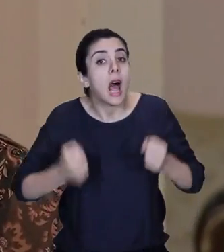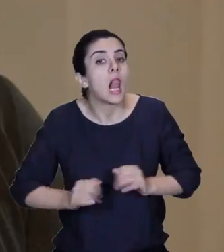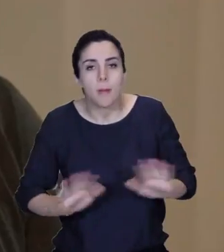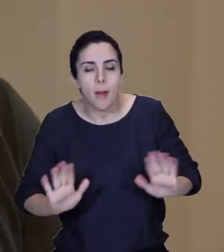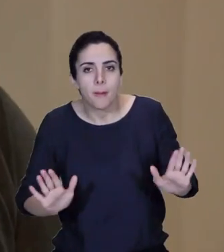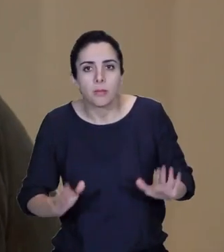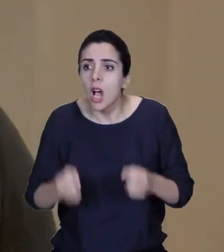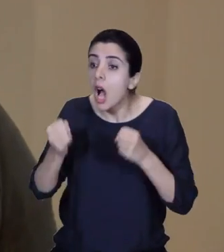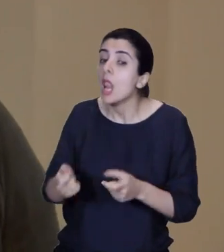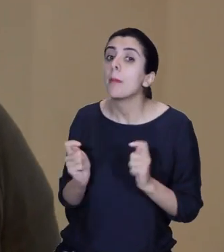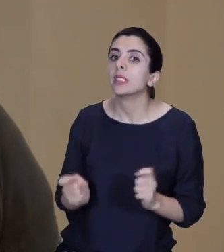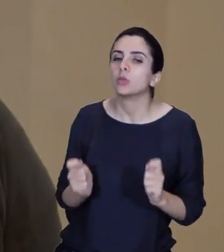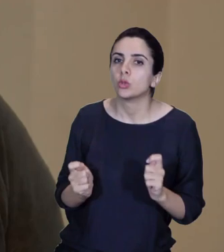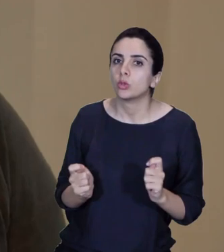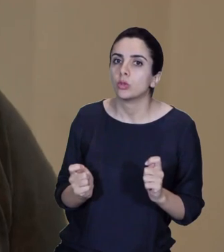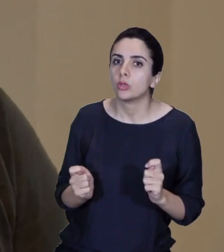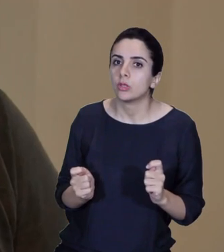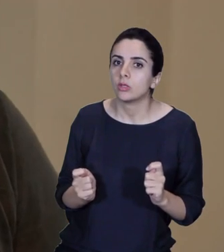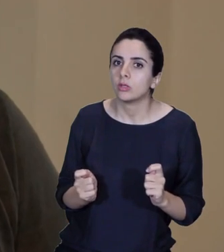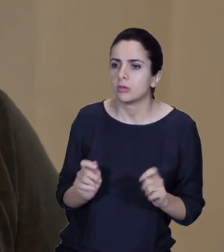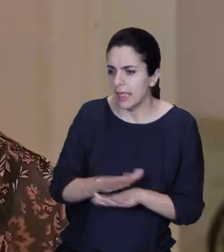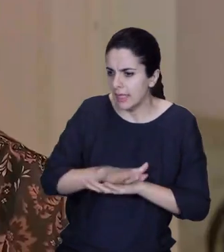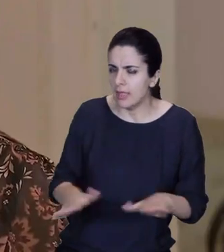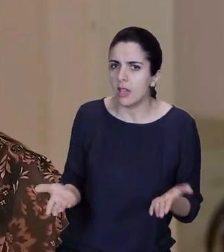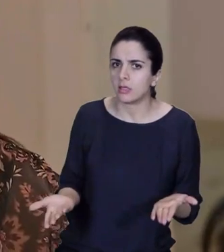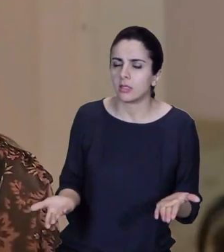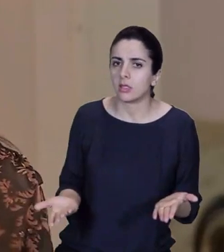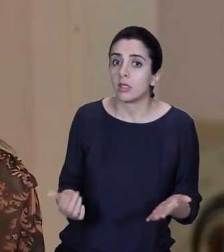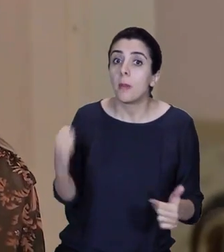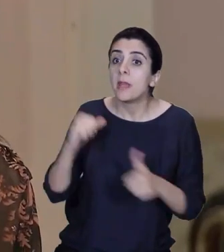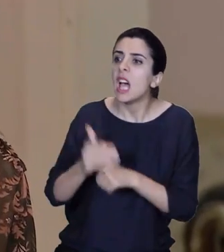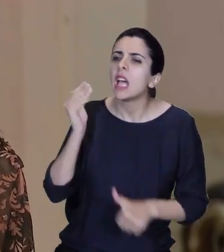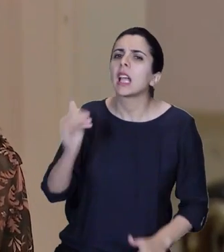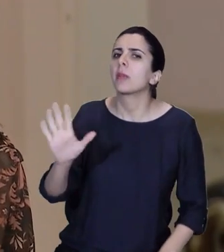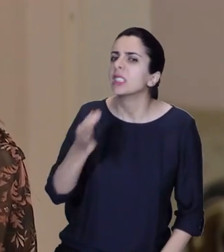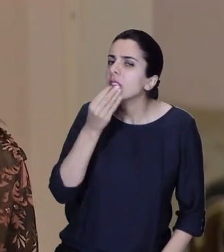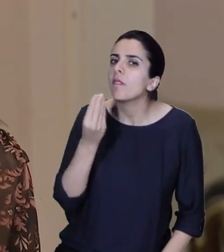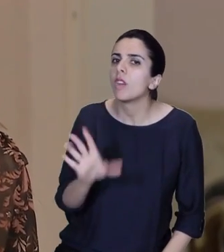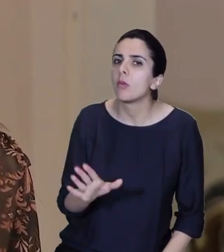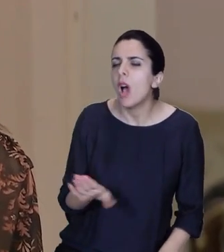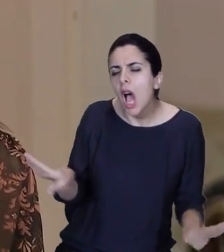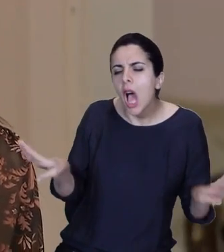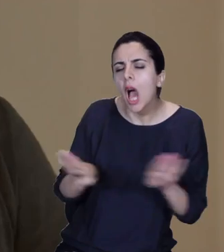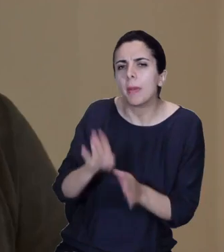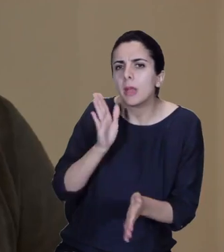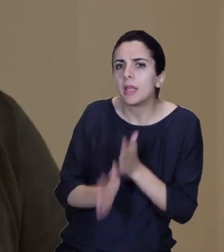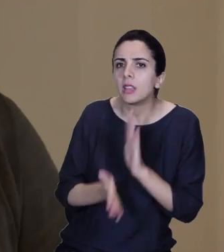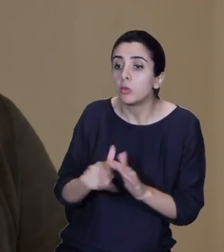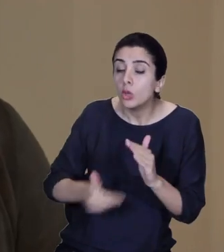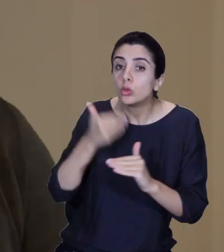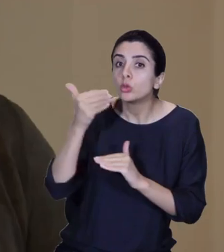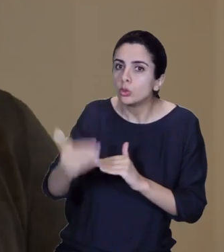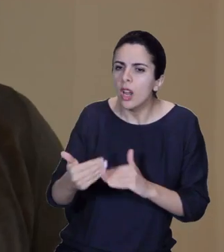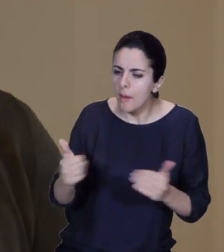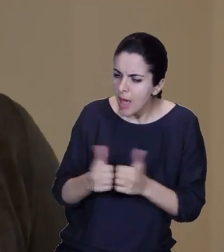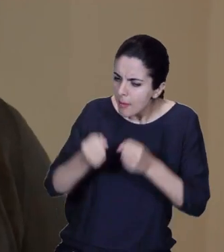anne. Kalacaksın. Artık yeter. Bir daha da gitmeyeceksin o işe. Kapatacaksın o defteri. Bundan sonra